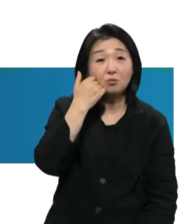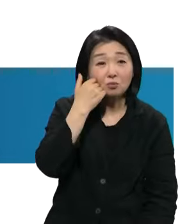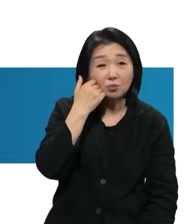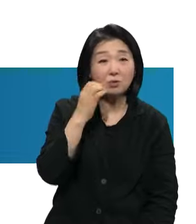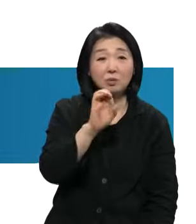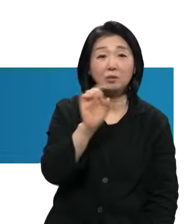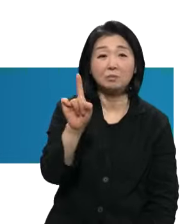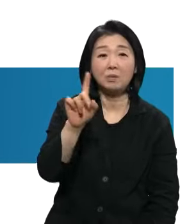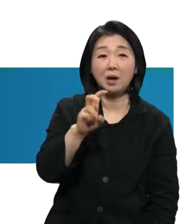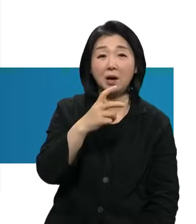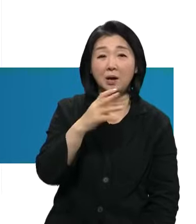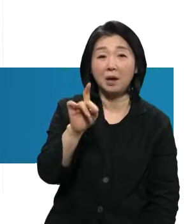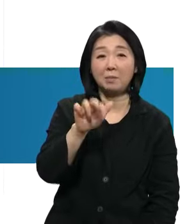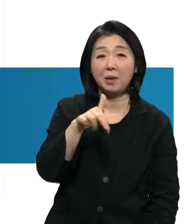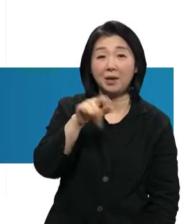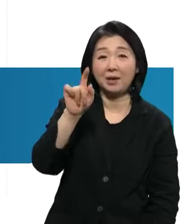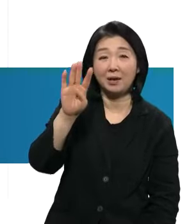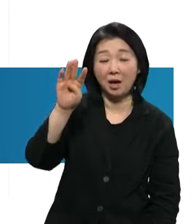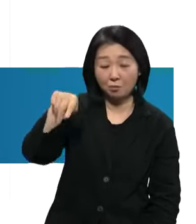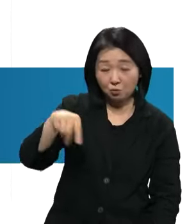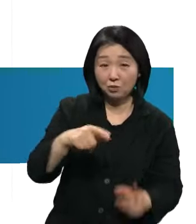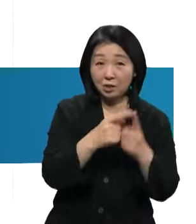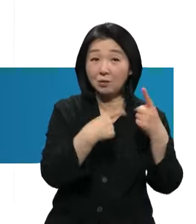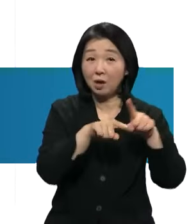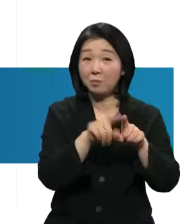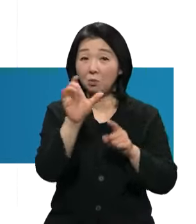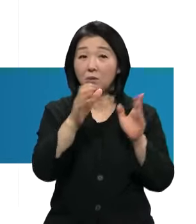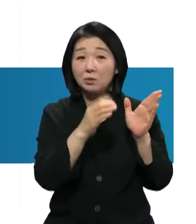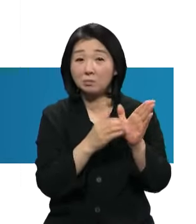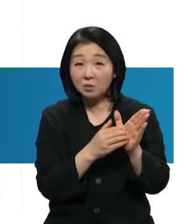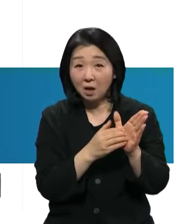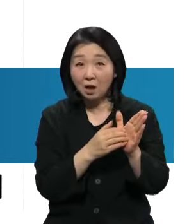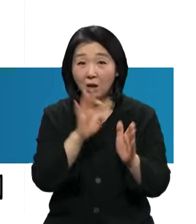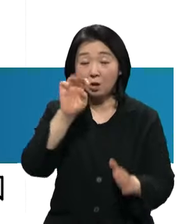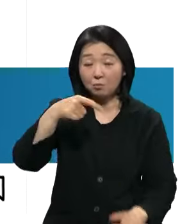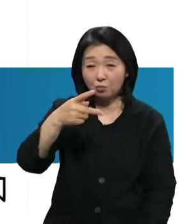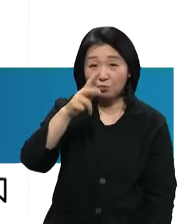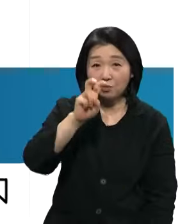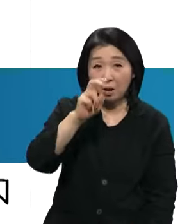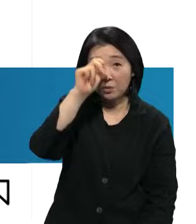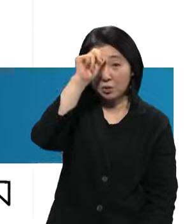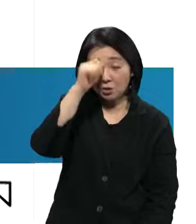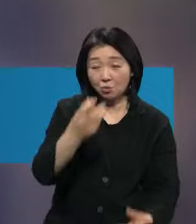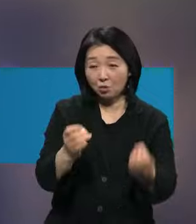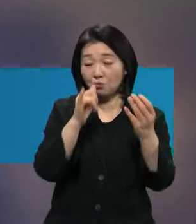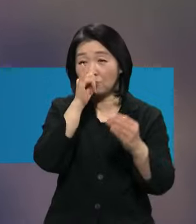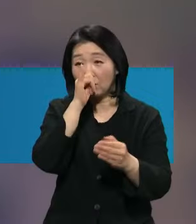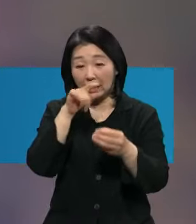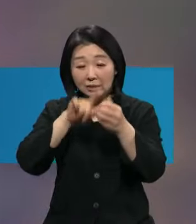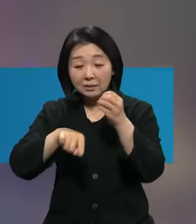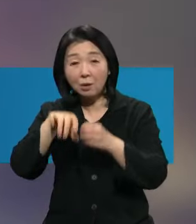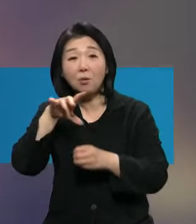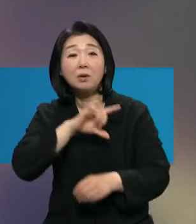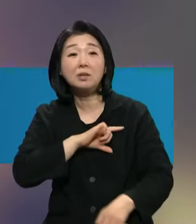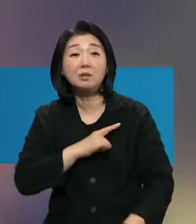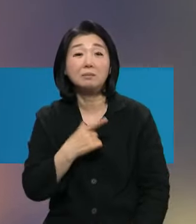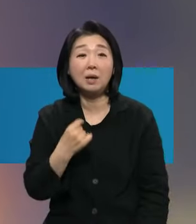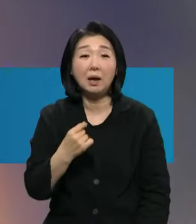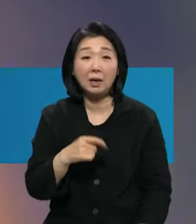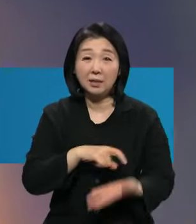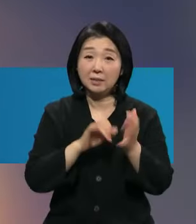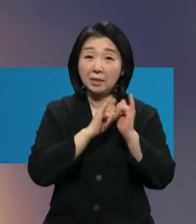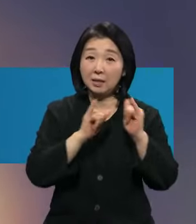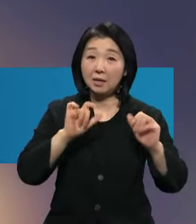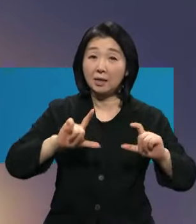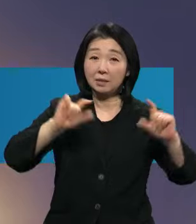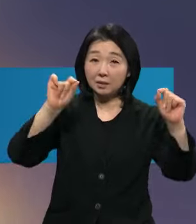파라메 카부 이런 단어와 함께 이 영상 올렸는데요. 트리수루프람이라는 인도의 축제가 열리는 사원의 이름으로 작가는